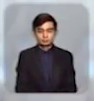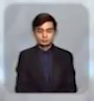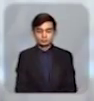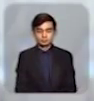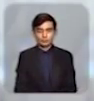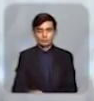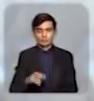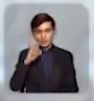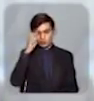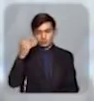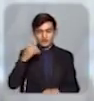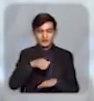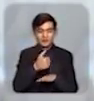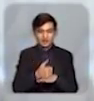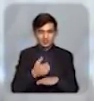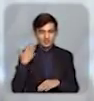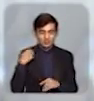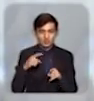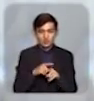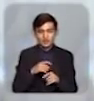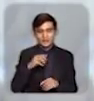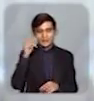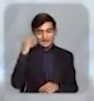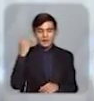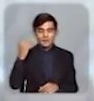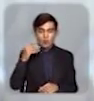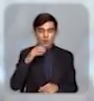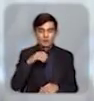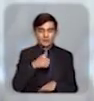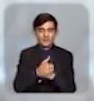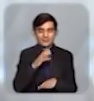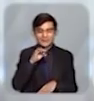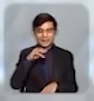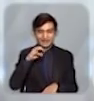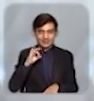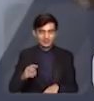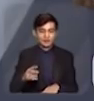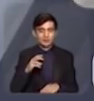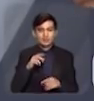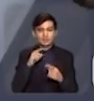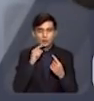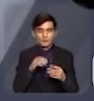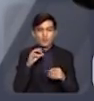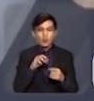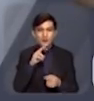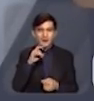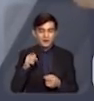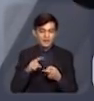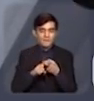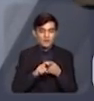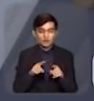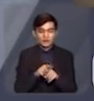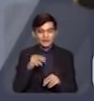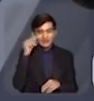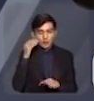Мемлекет басшысын Қытай Халық Республикасы төрағасы Си Цзиньпиннің атына коронавирусқа қарсы күресте Қытайға